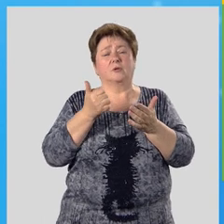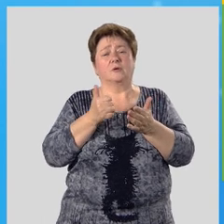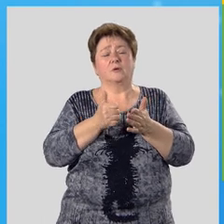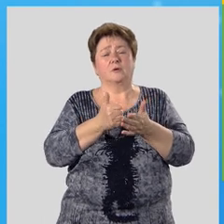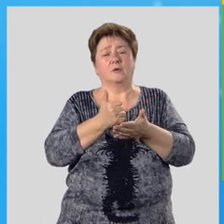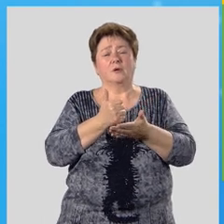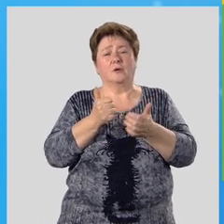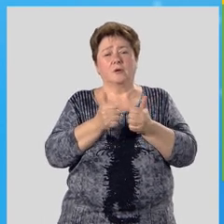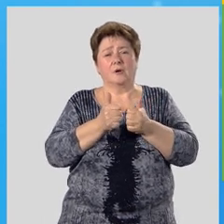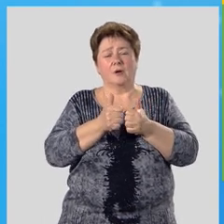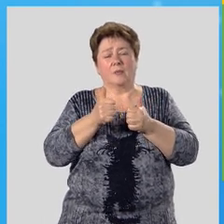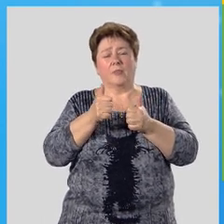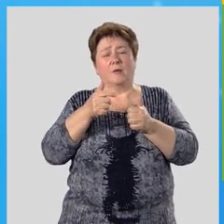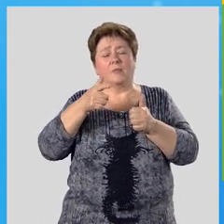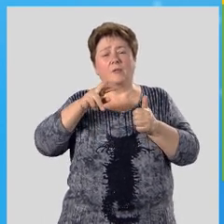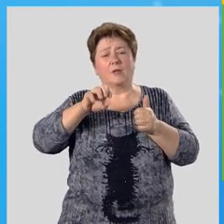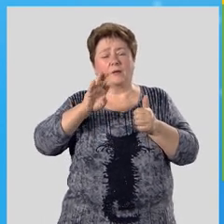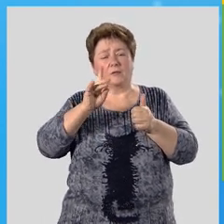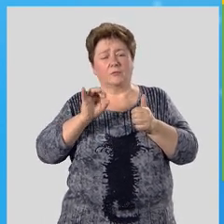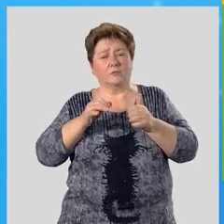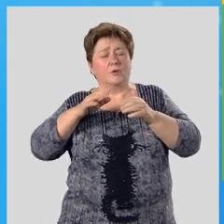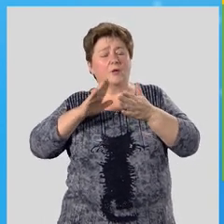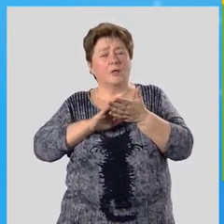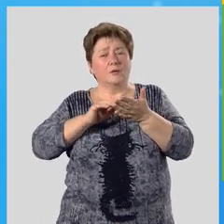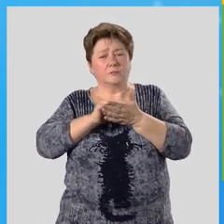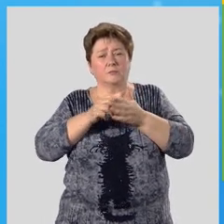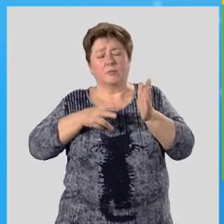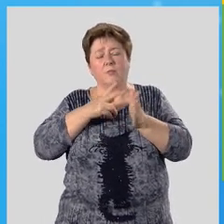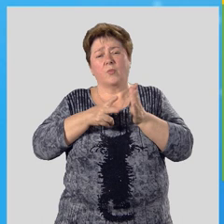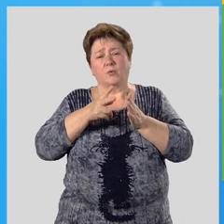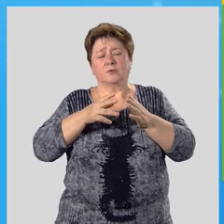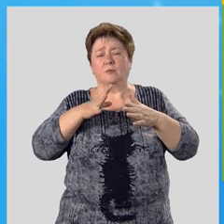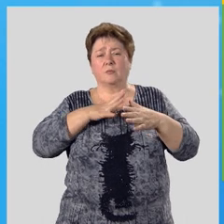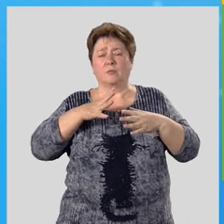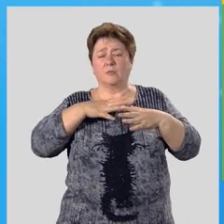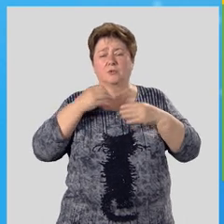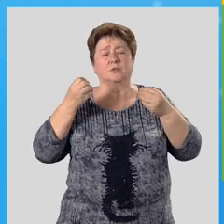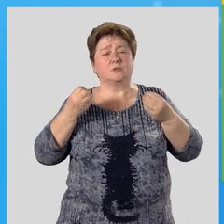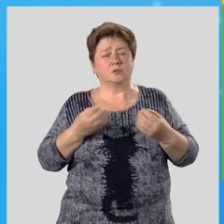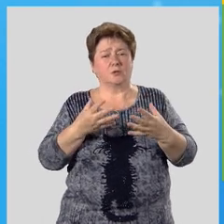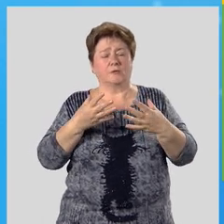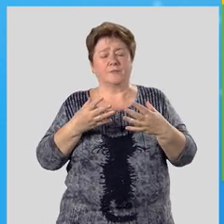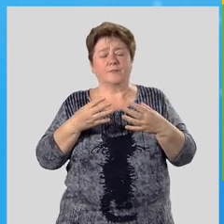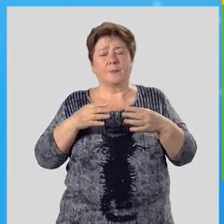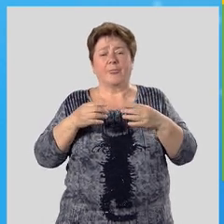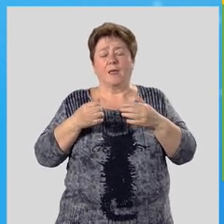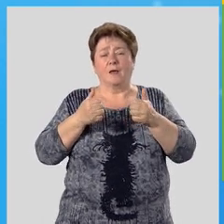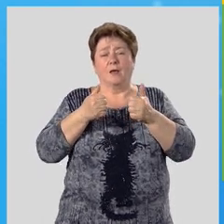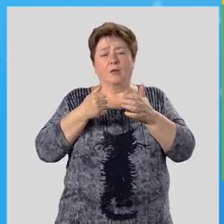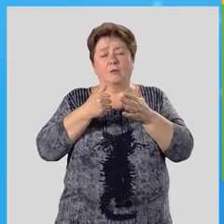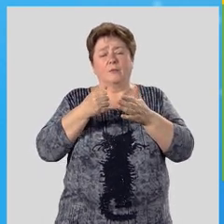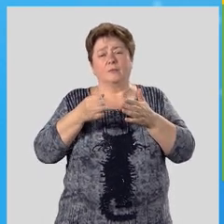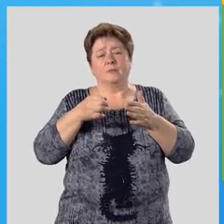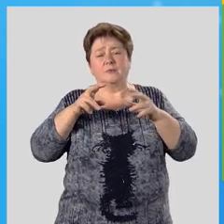Лагерлунд произошло крушение поезда, повлекшее большие жертвы. Перед следствием,